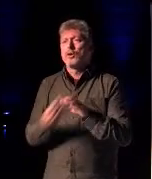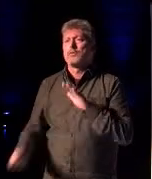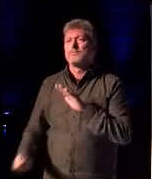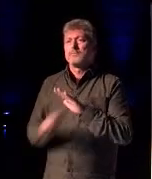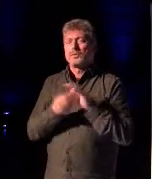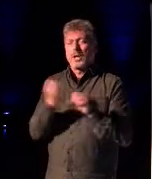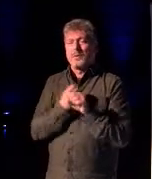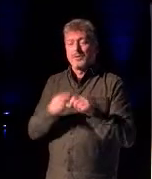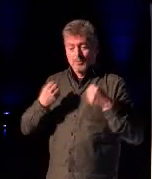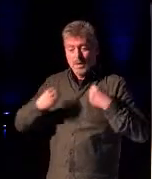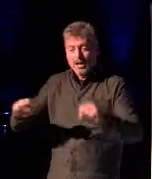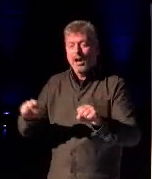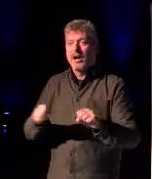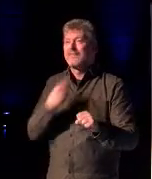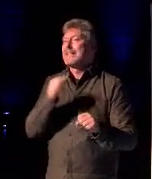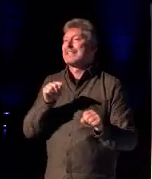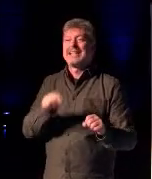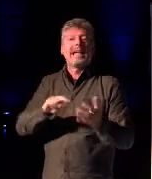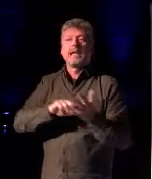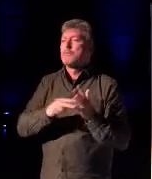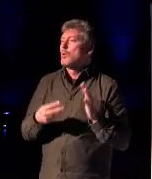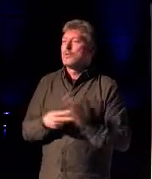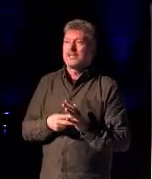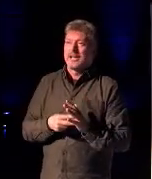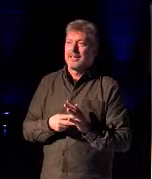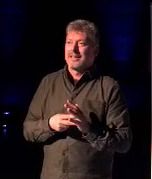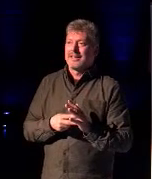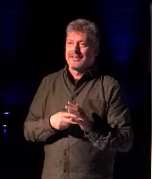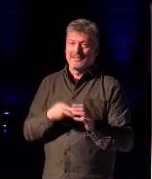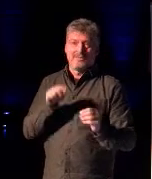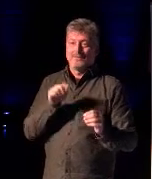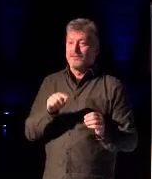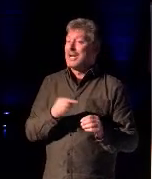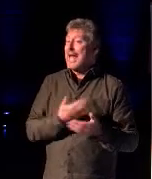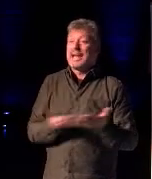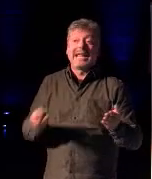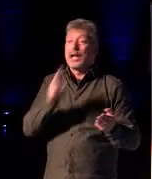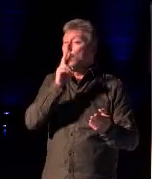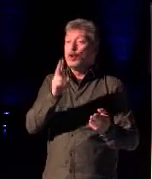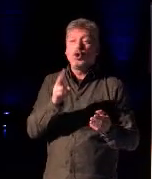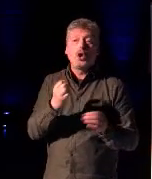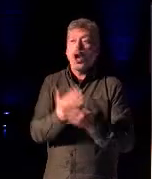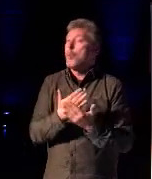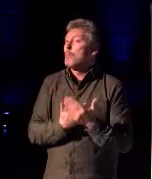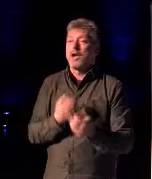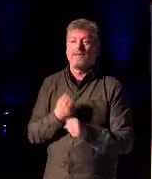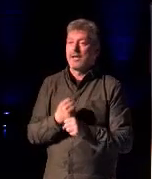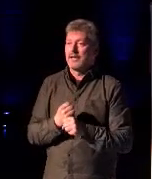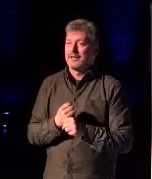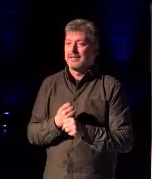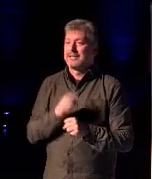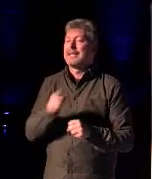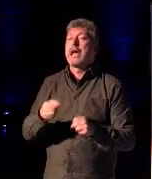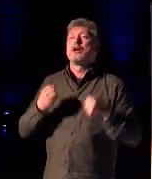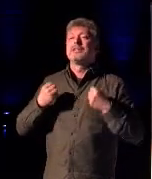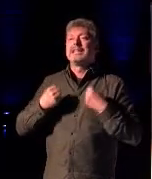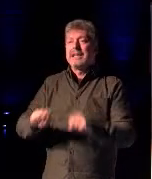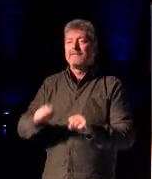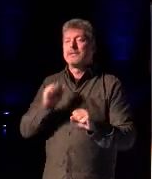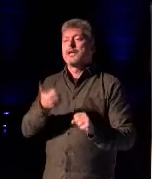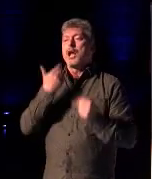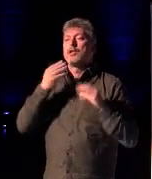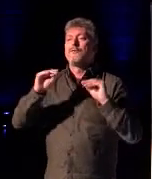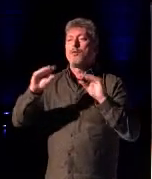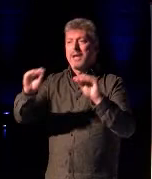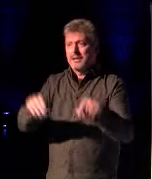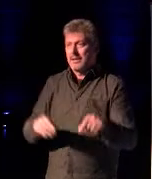gang. Vi sier at dette ikke et prosjekt, for det ingen nye oppgaver. Dette forbedring av drift. Og vi trenger heller ikke